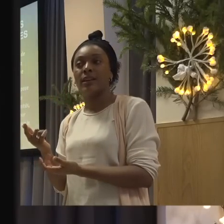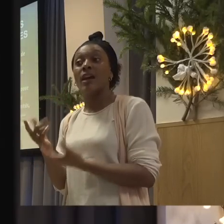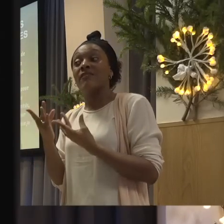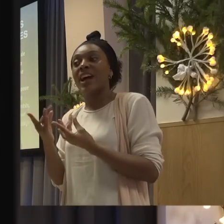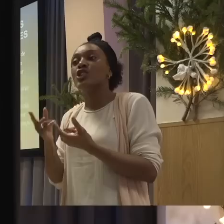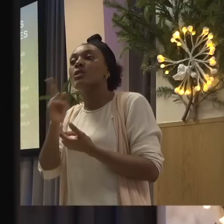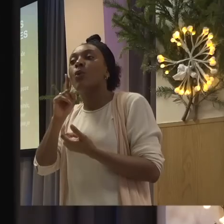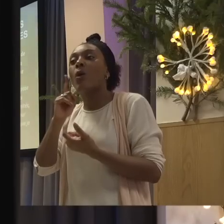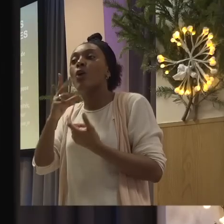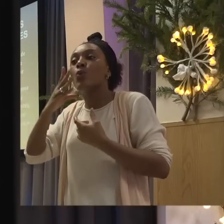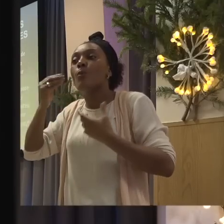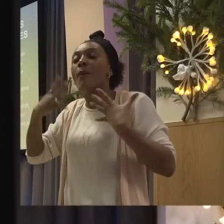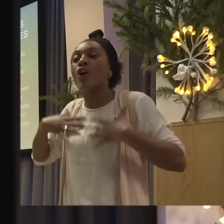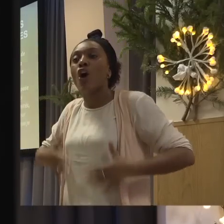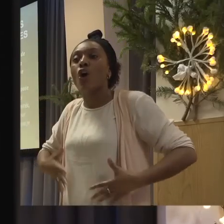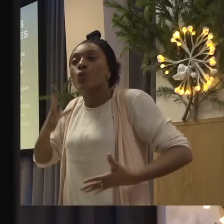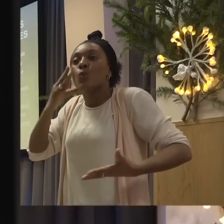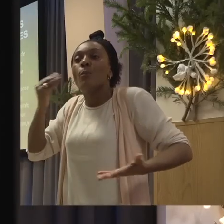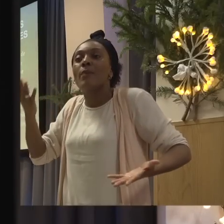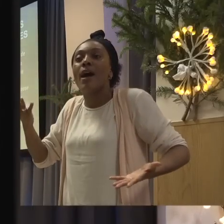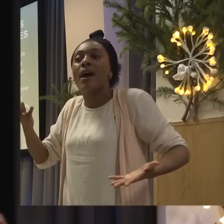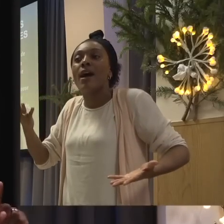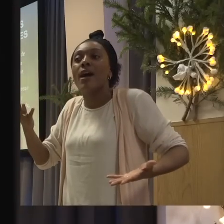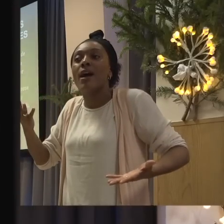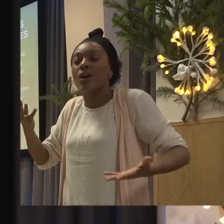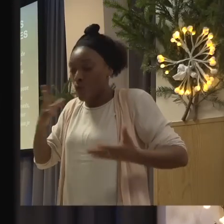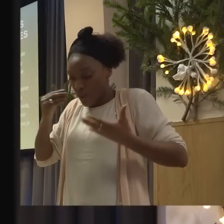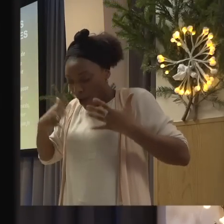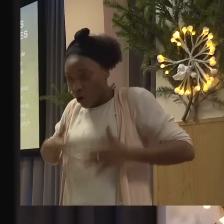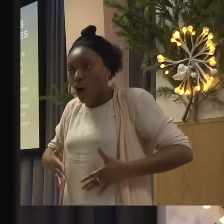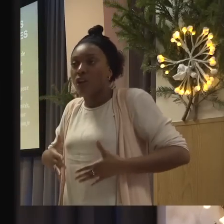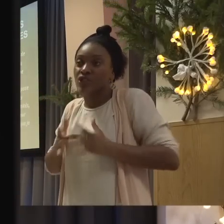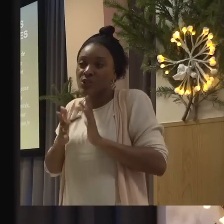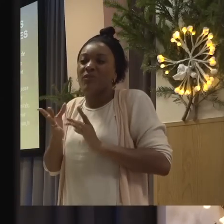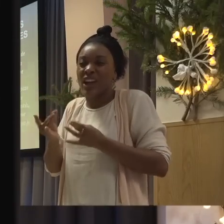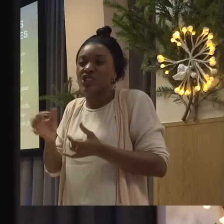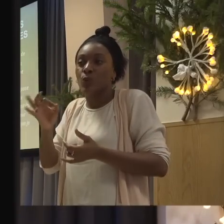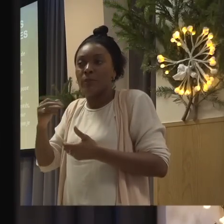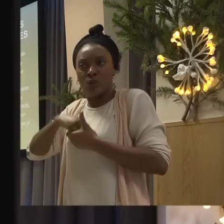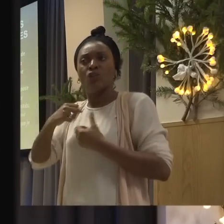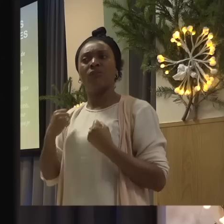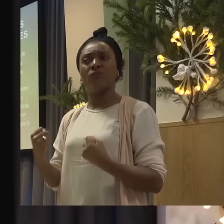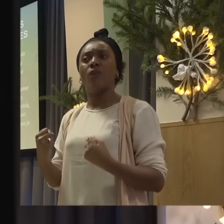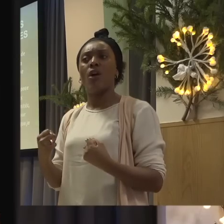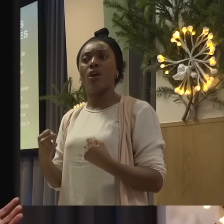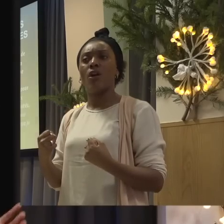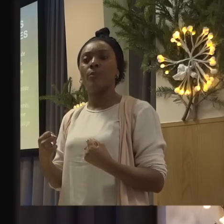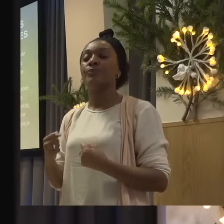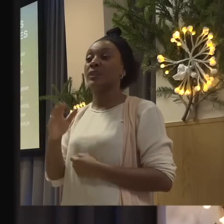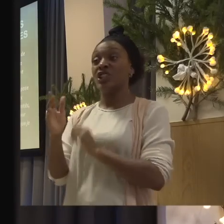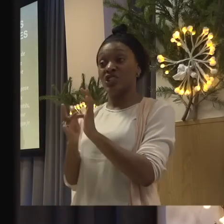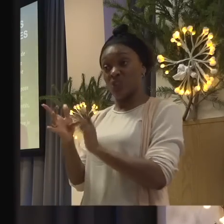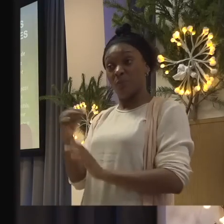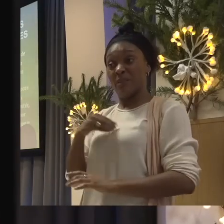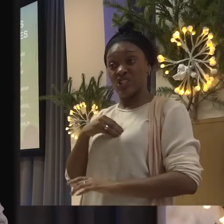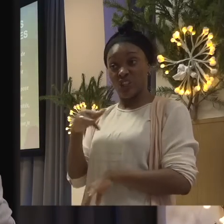condition humaine qu'il est venu porter dans ce monde. On peut le voir, c'est le Seigneur Jésus-Christ. Jésus, personne ne dira que Jésus a